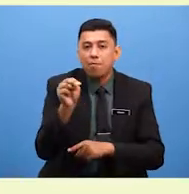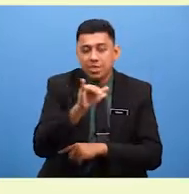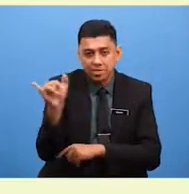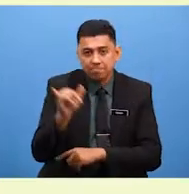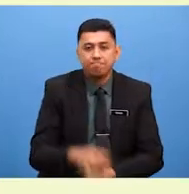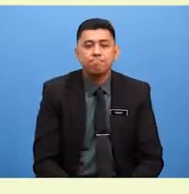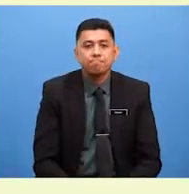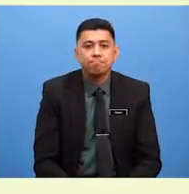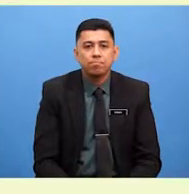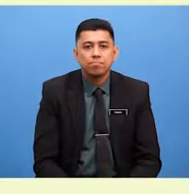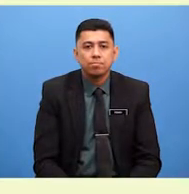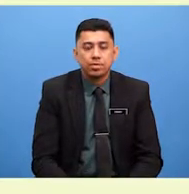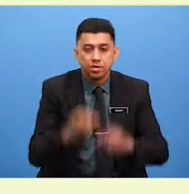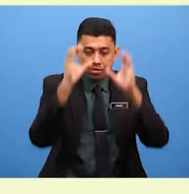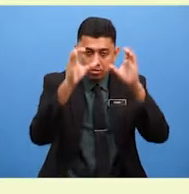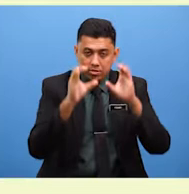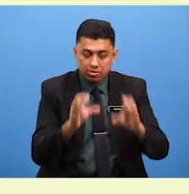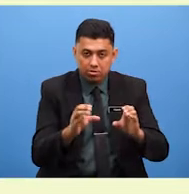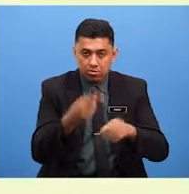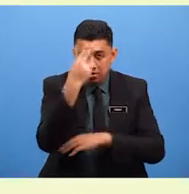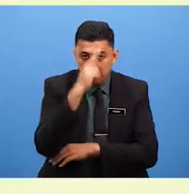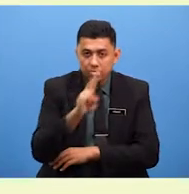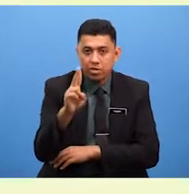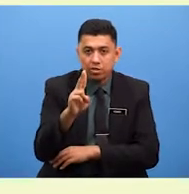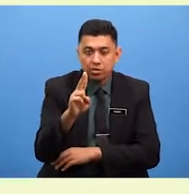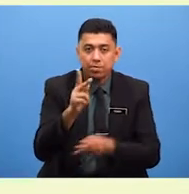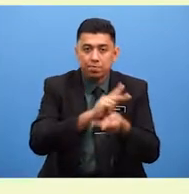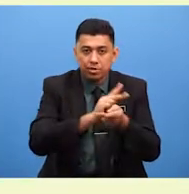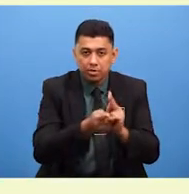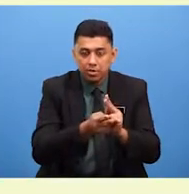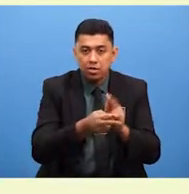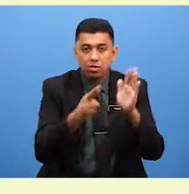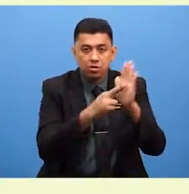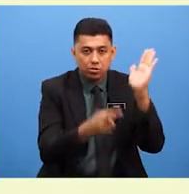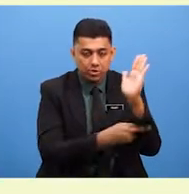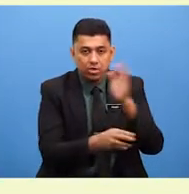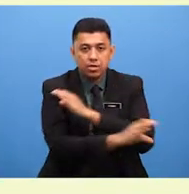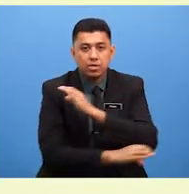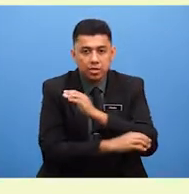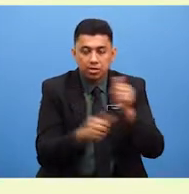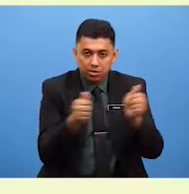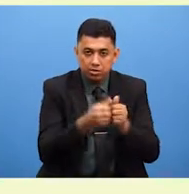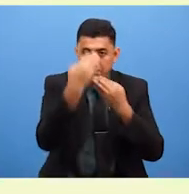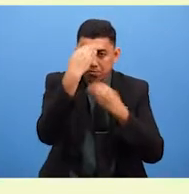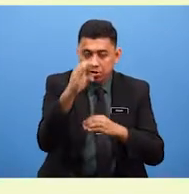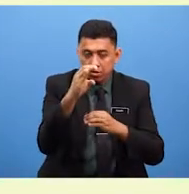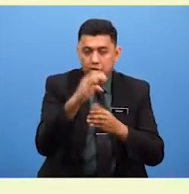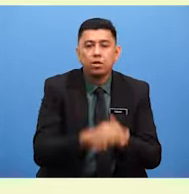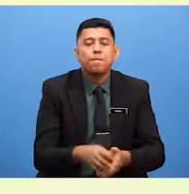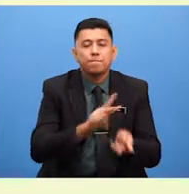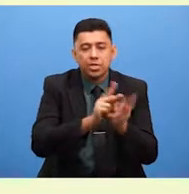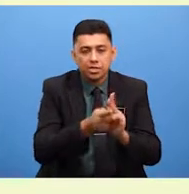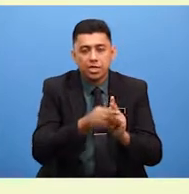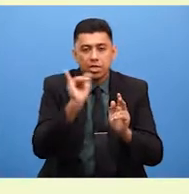Jivika? Cara menghormati prinsip rukun negara adalah dengan mematuhi semua prinsip